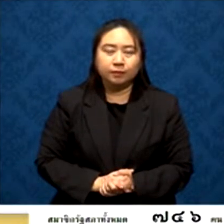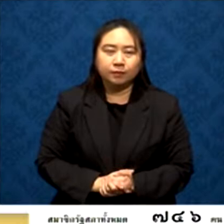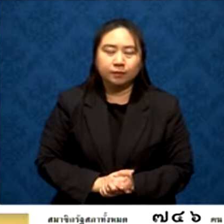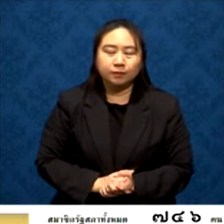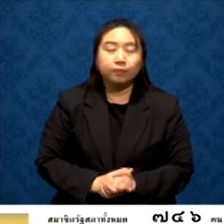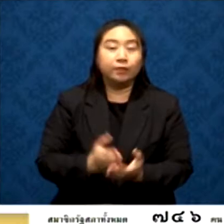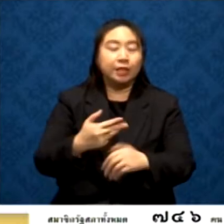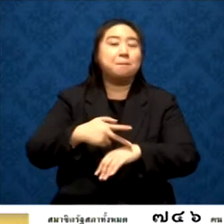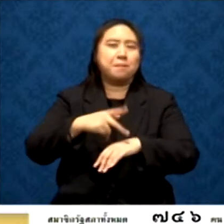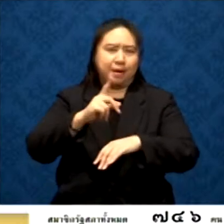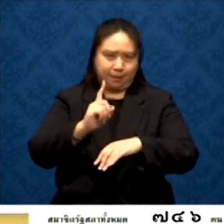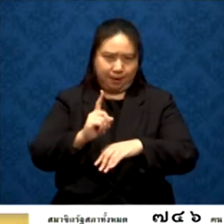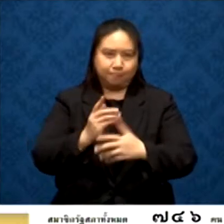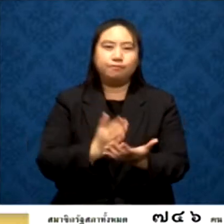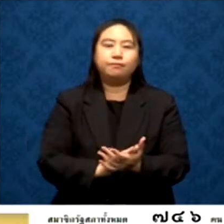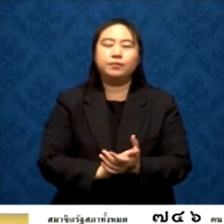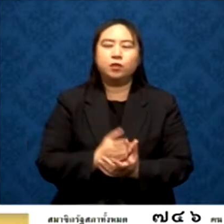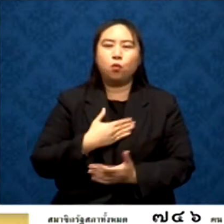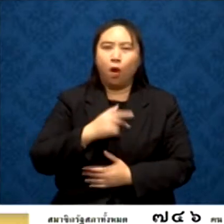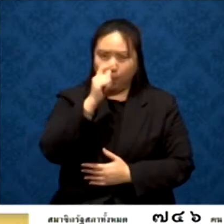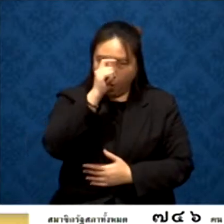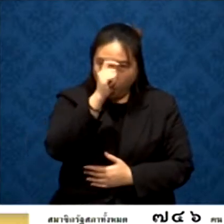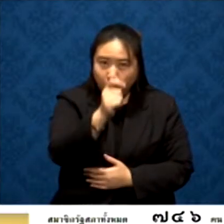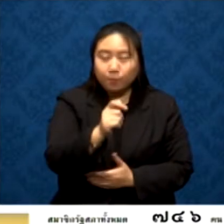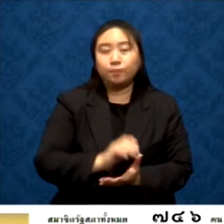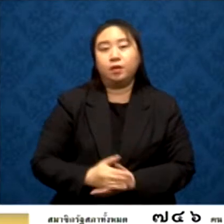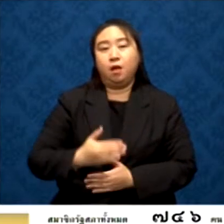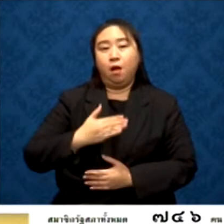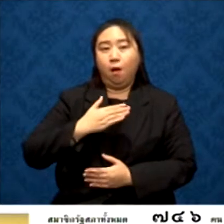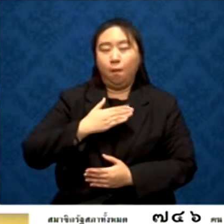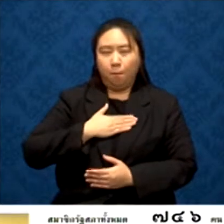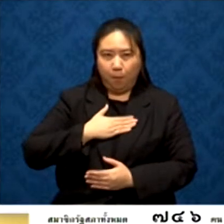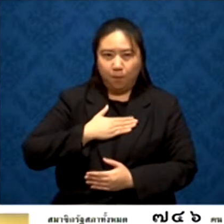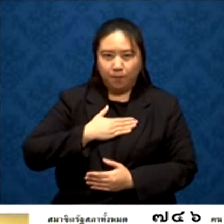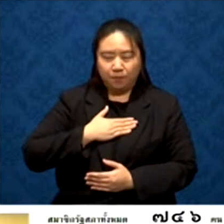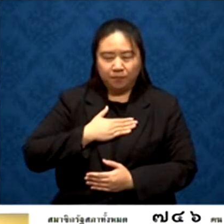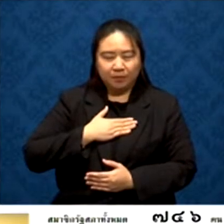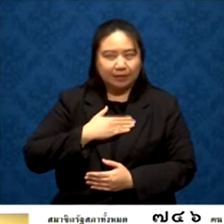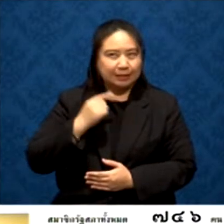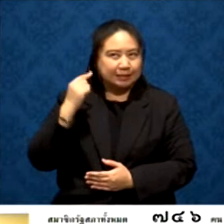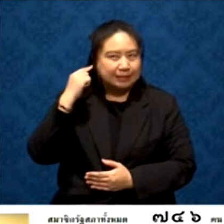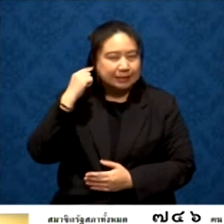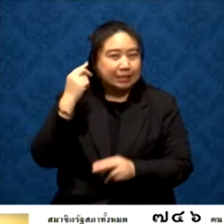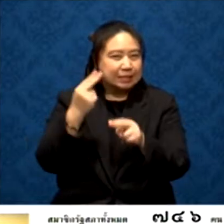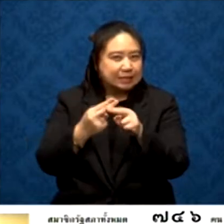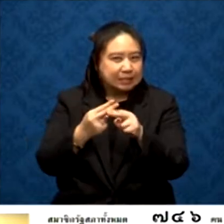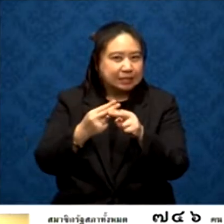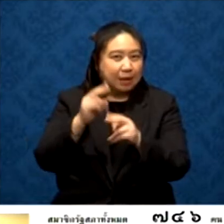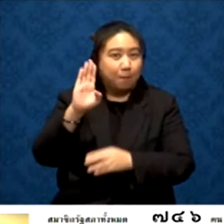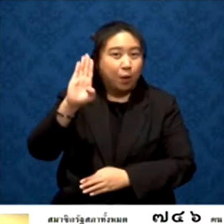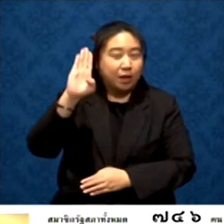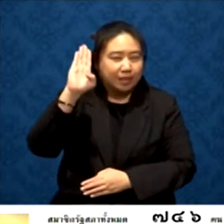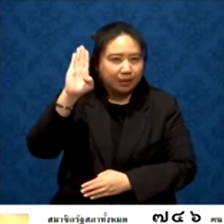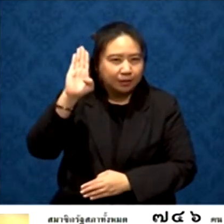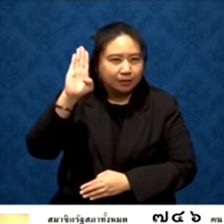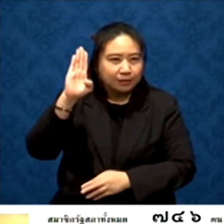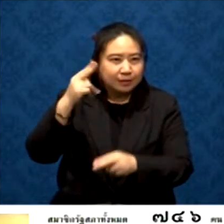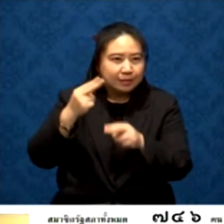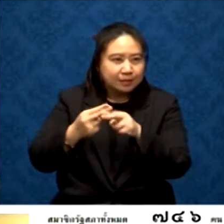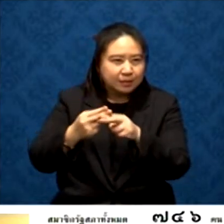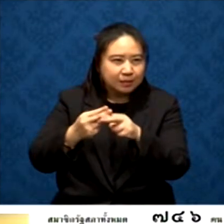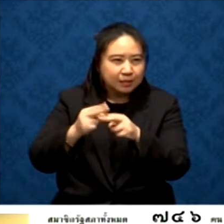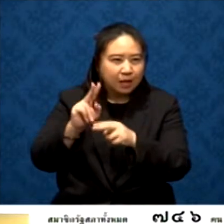ความเคารพนะครับผมเนี่ยสะดุดใจกับชื่อบริษัทหนึ่งครับคือหงปังท่านประธานคุ้นๆไหม